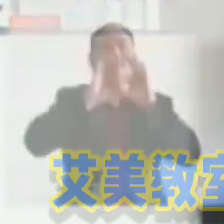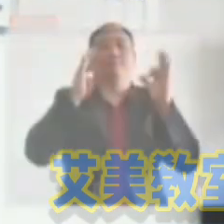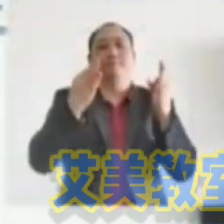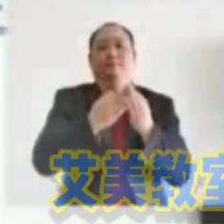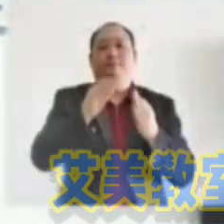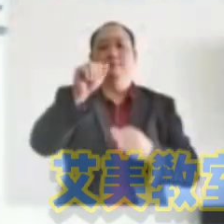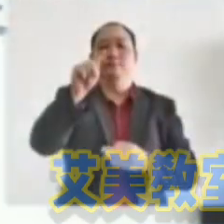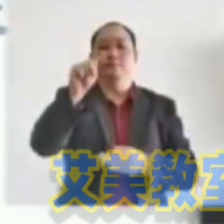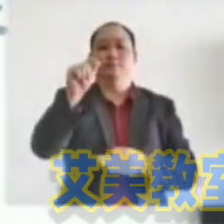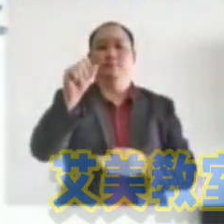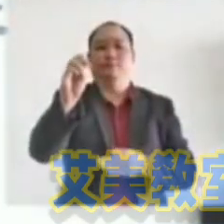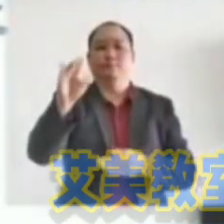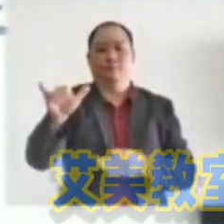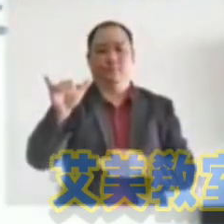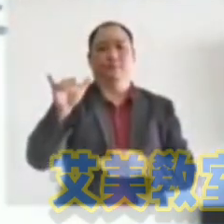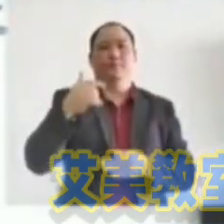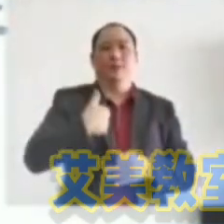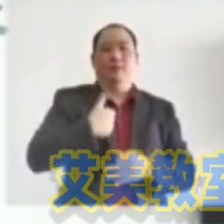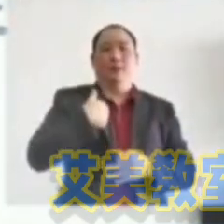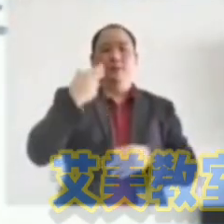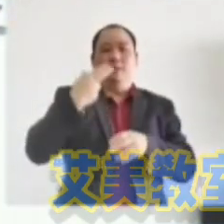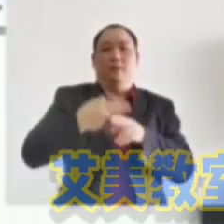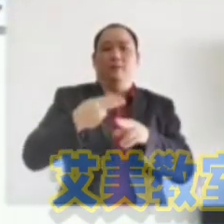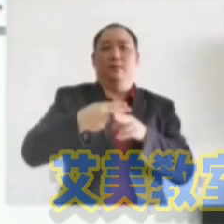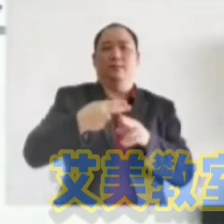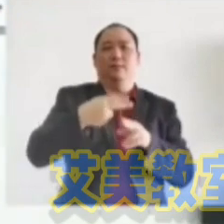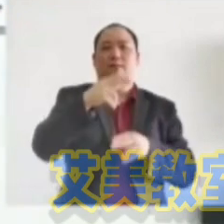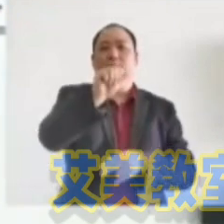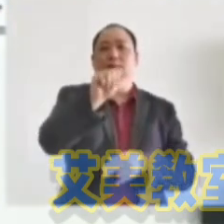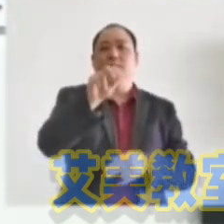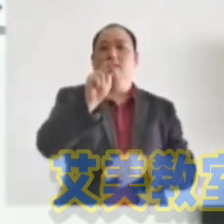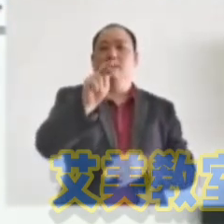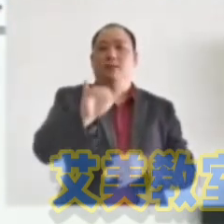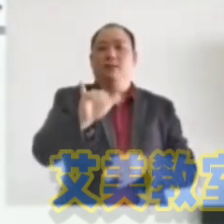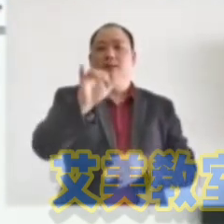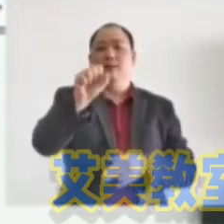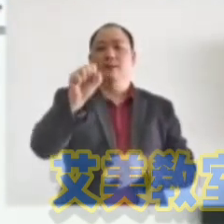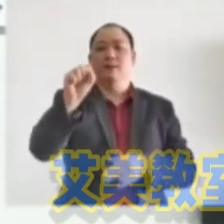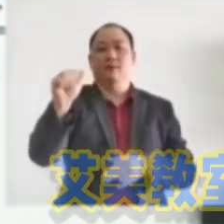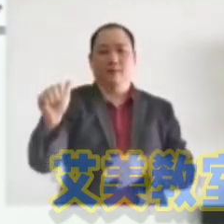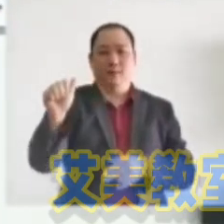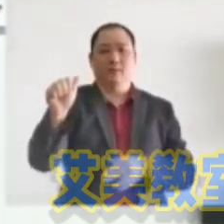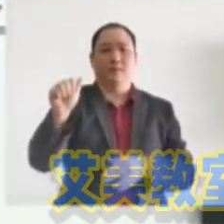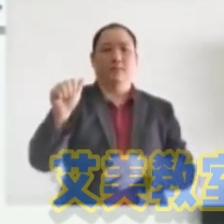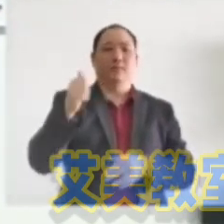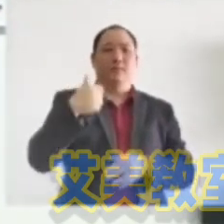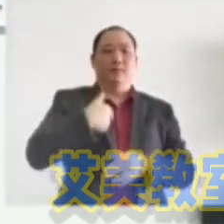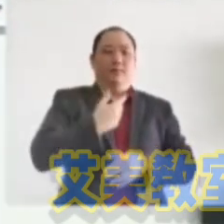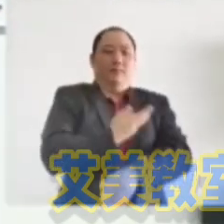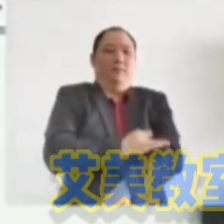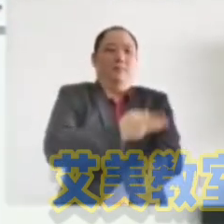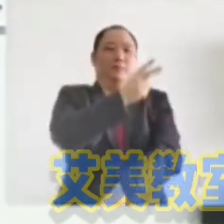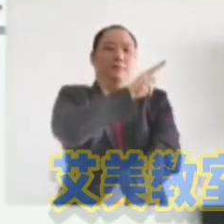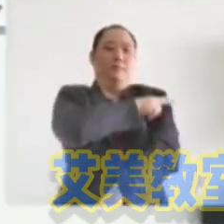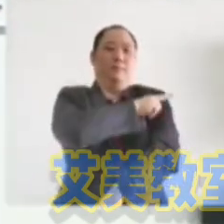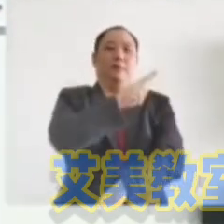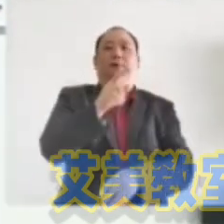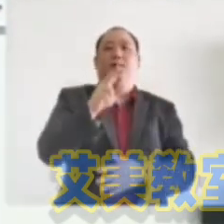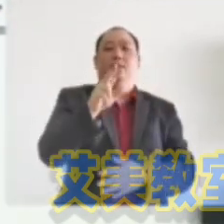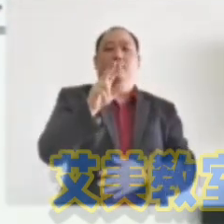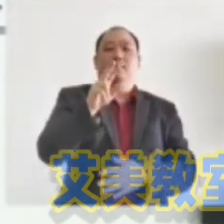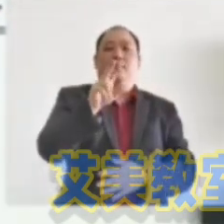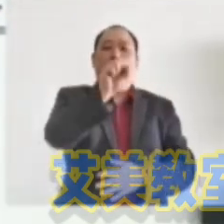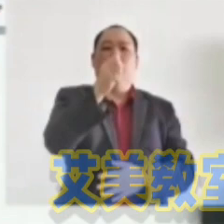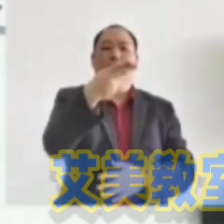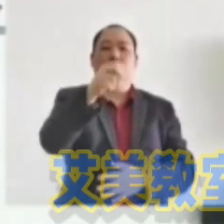各位爱多美的家人们，大家下午好，我是安妮莎，今年22岁，是马来西亚最年轻的玫瑰大师，